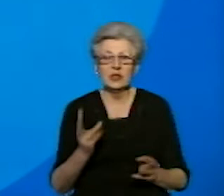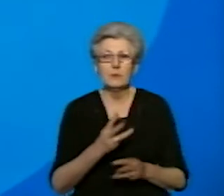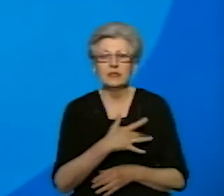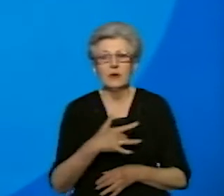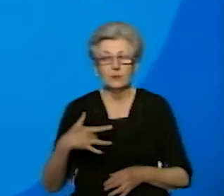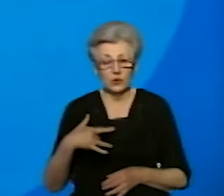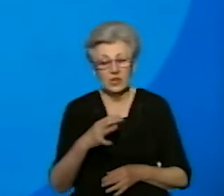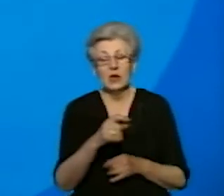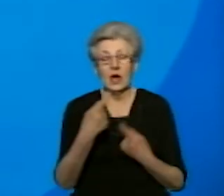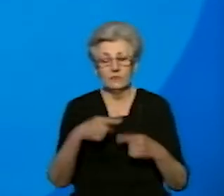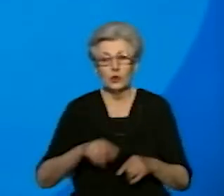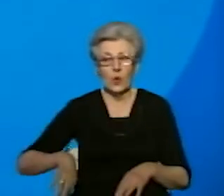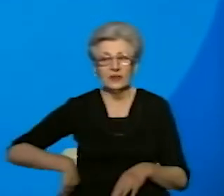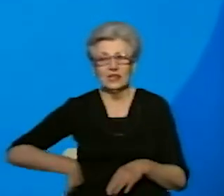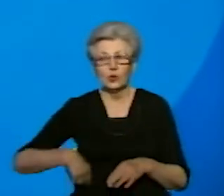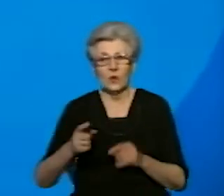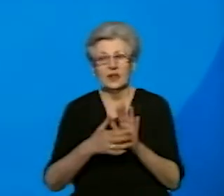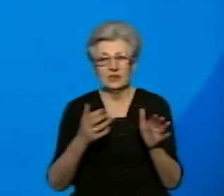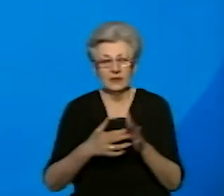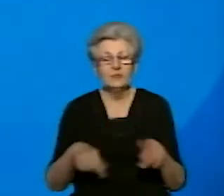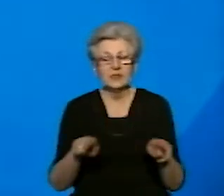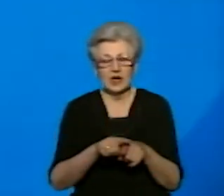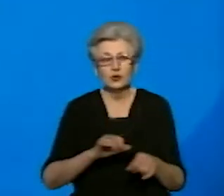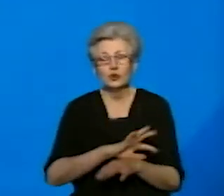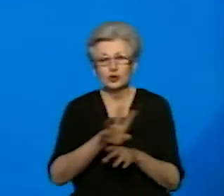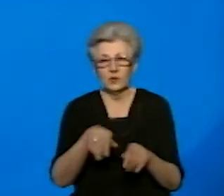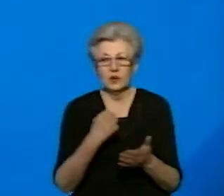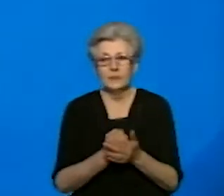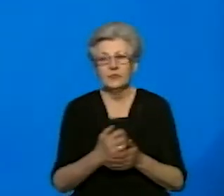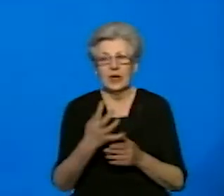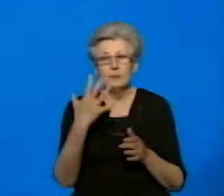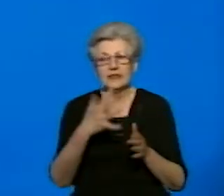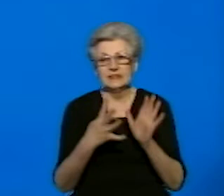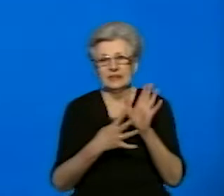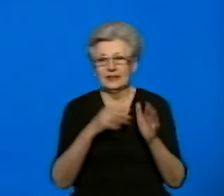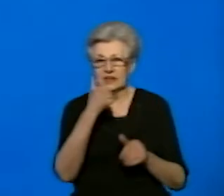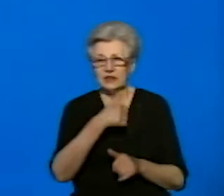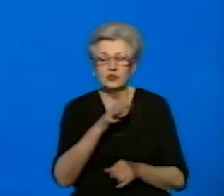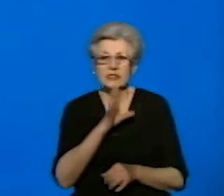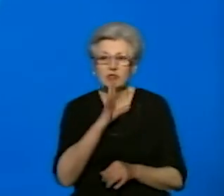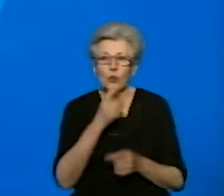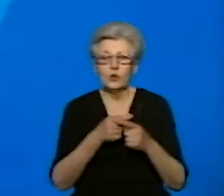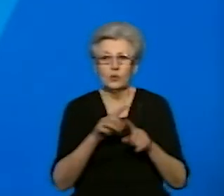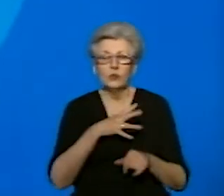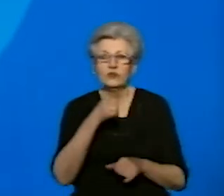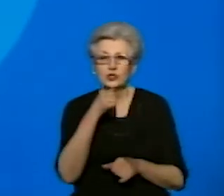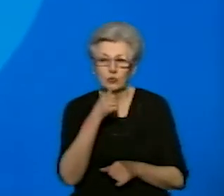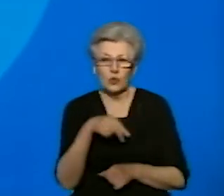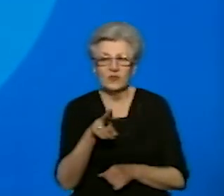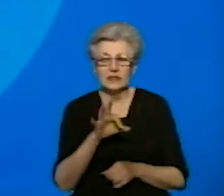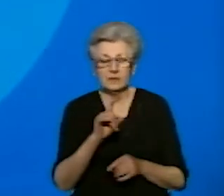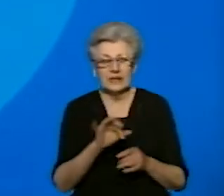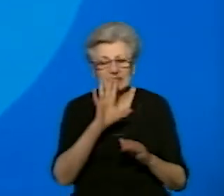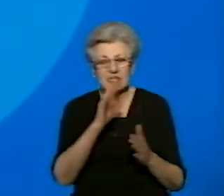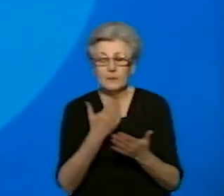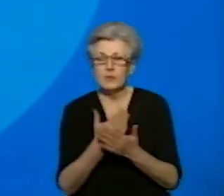ниркова недостатність. Також з підтвердженим COVID померла 59-річна жінка, в якої був цукровий діабет. З підозрою на COVID померли